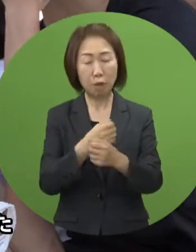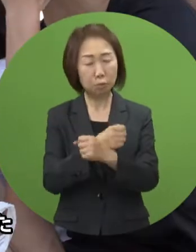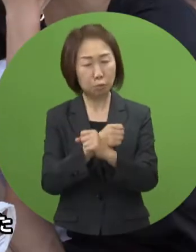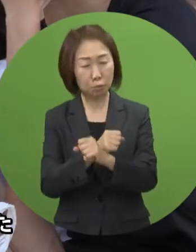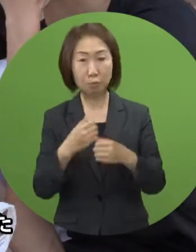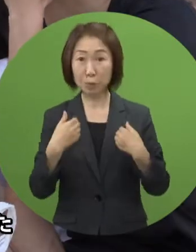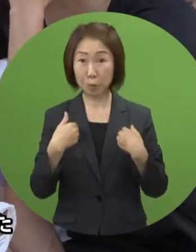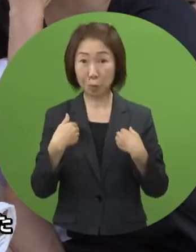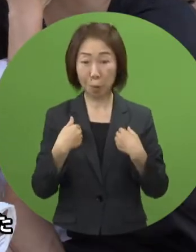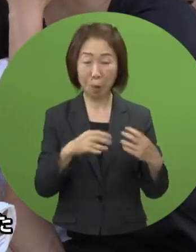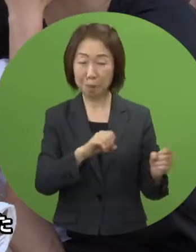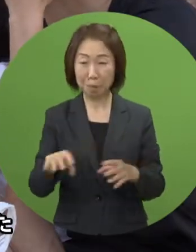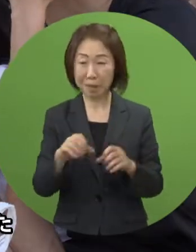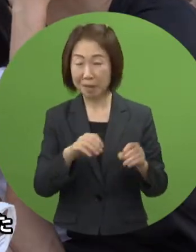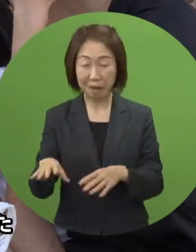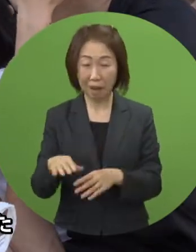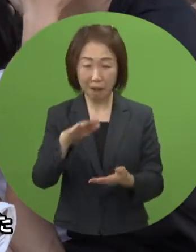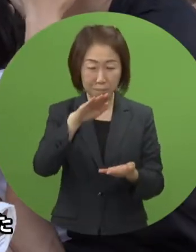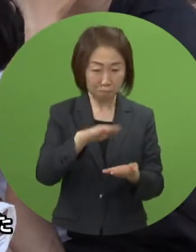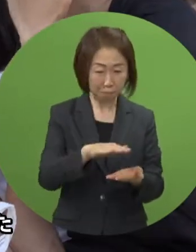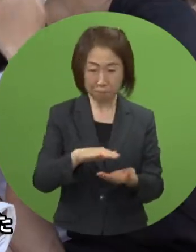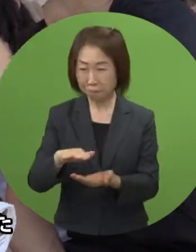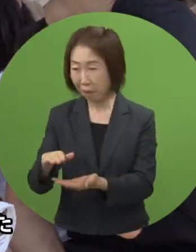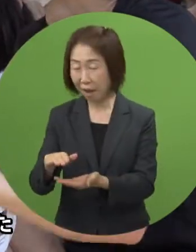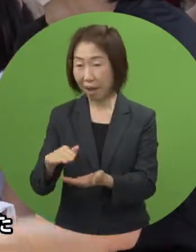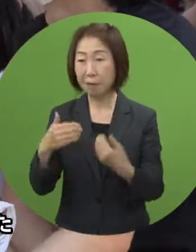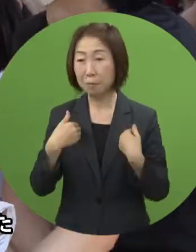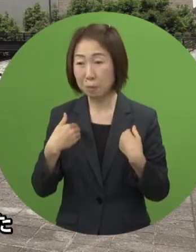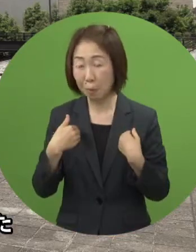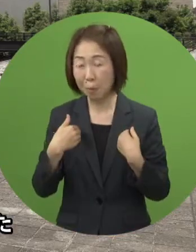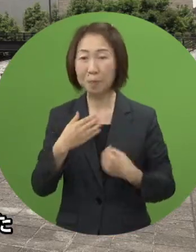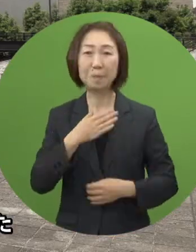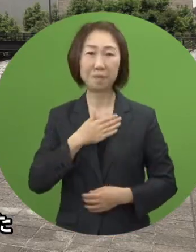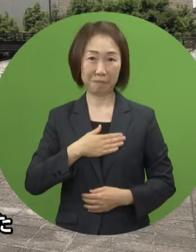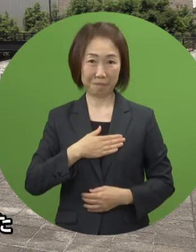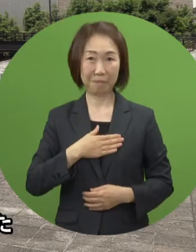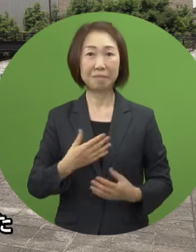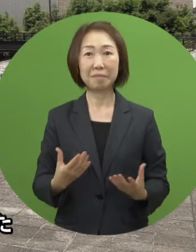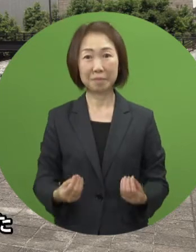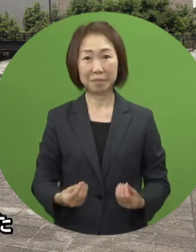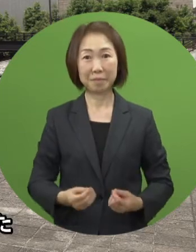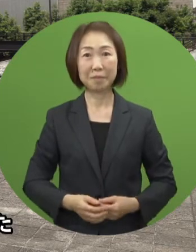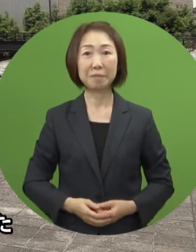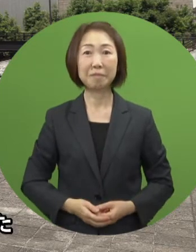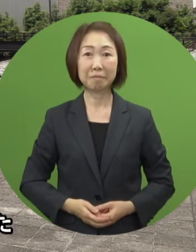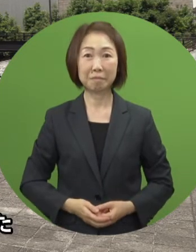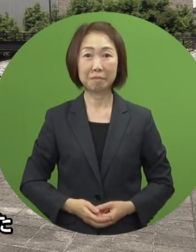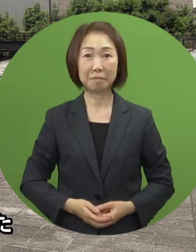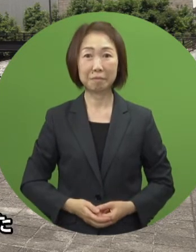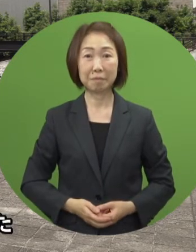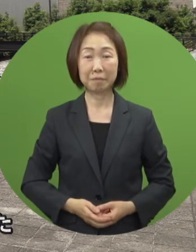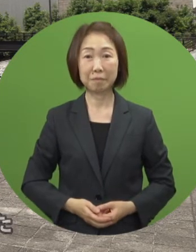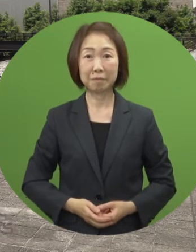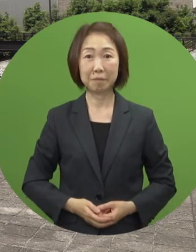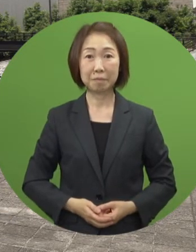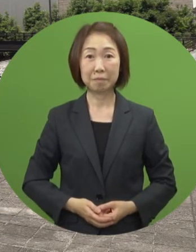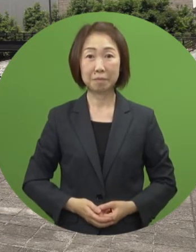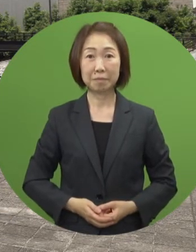をなるべく少なくすることなど、水の大切さを学びました。